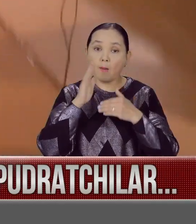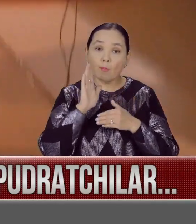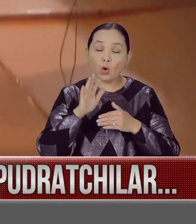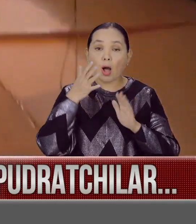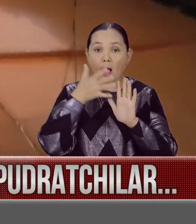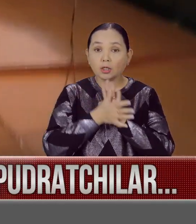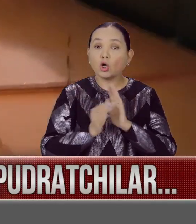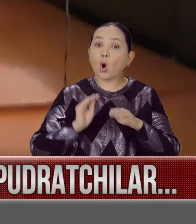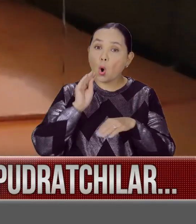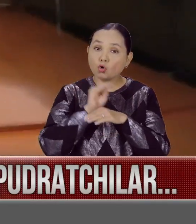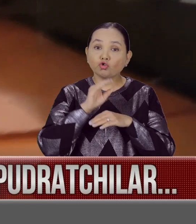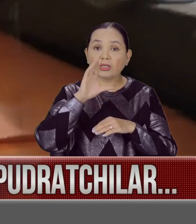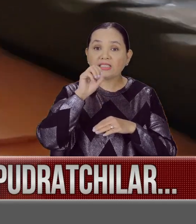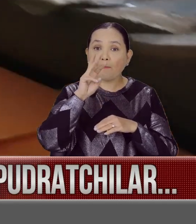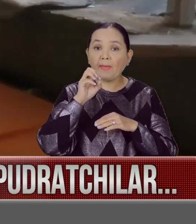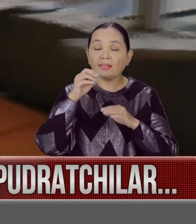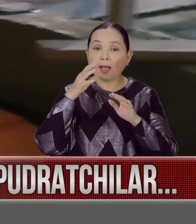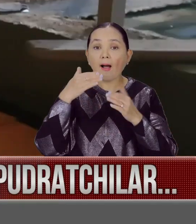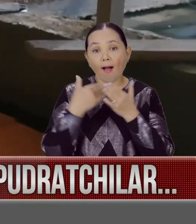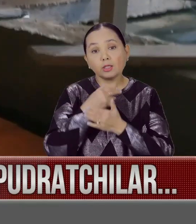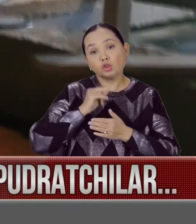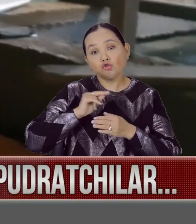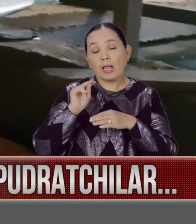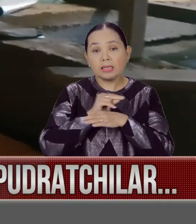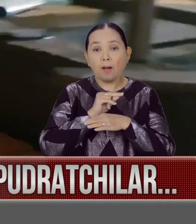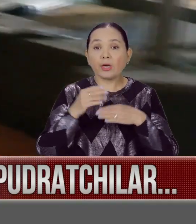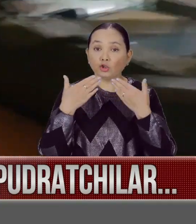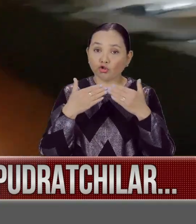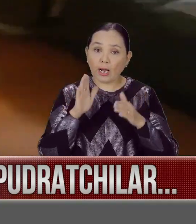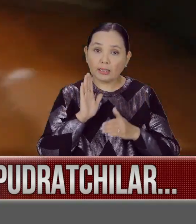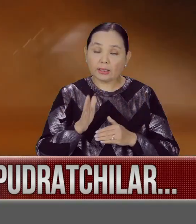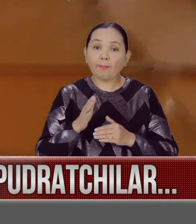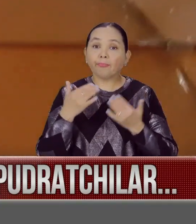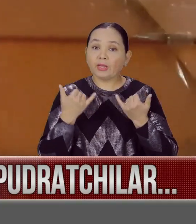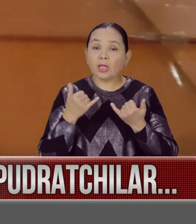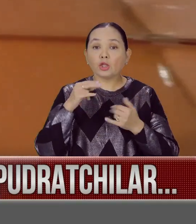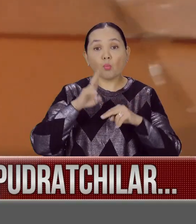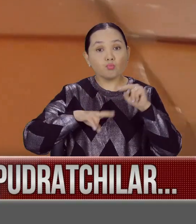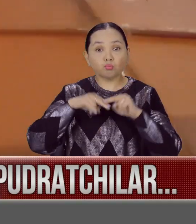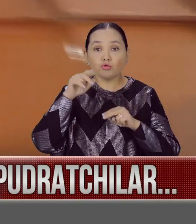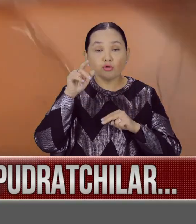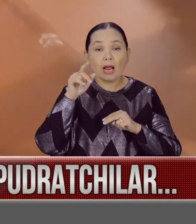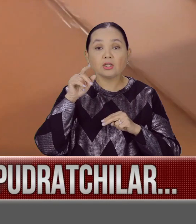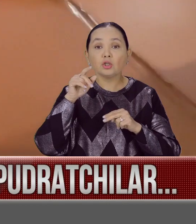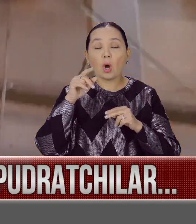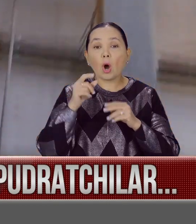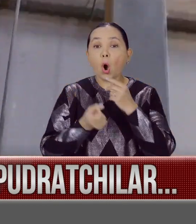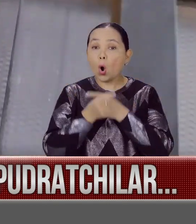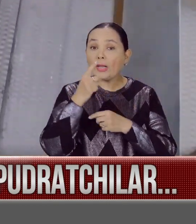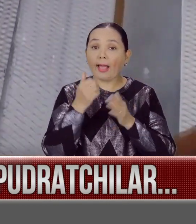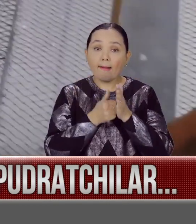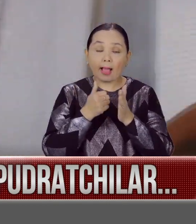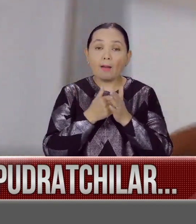xarajatlar qo'shimcha smeta asosida qayta ishlanib, ta'mirlanib chiqariladi. Endi pudratchining yo'l qo'yilgan